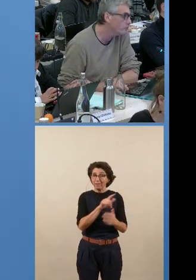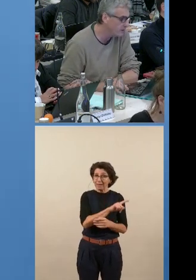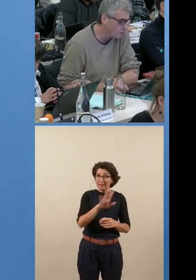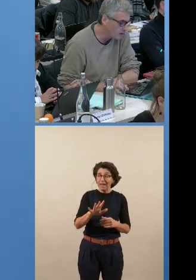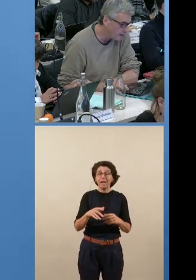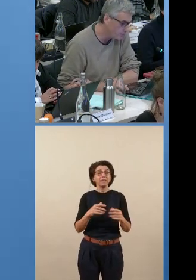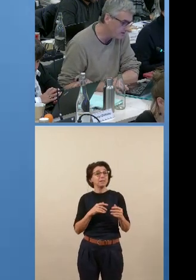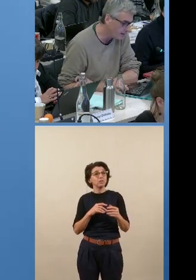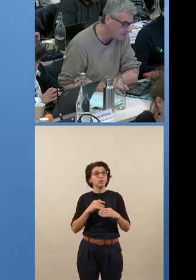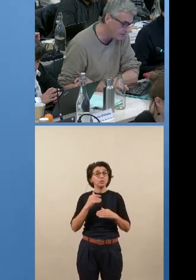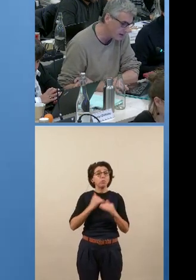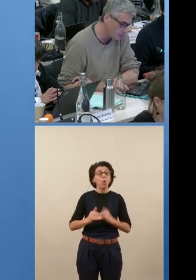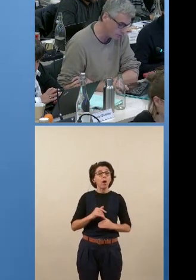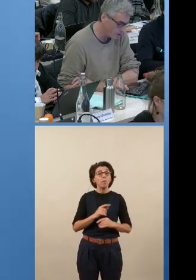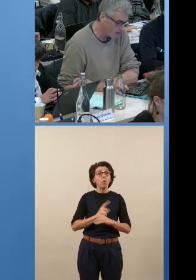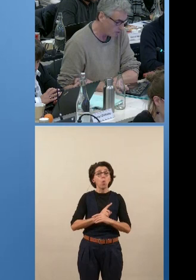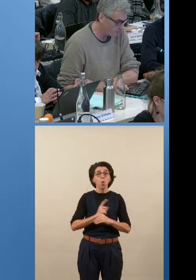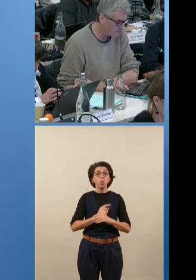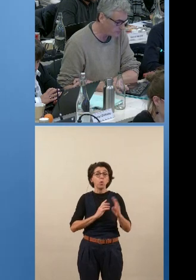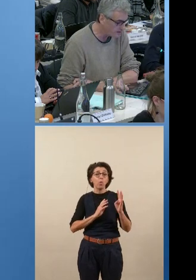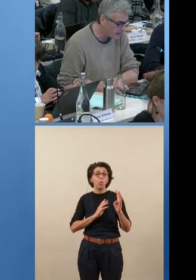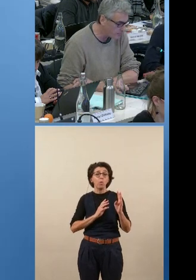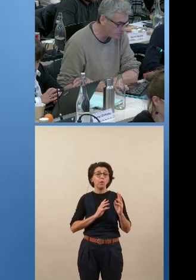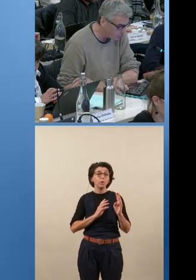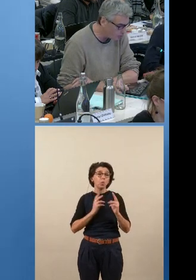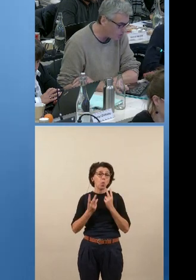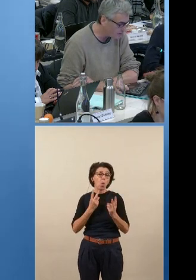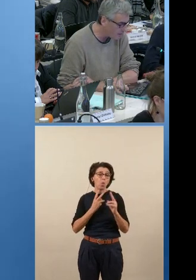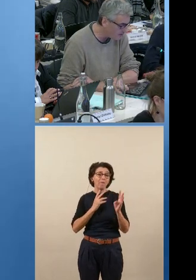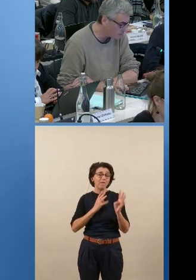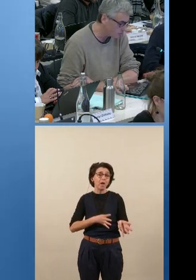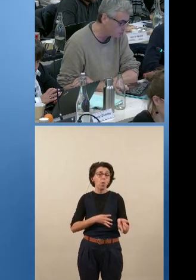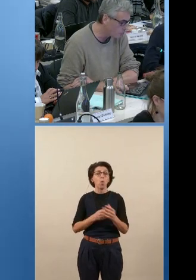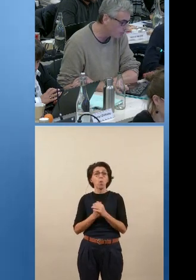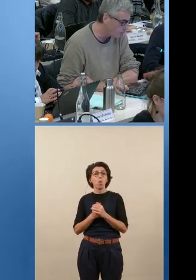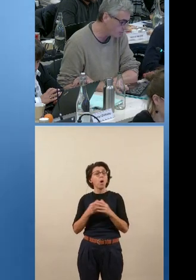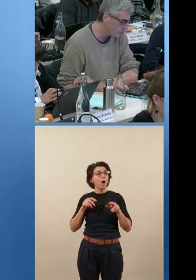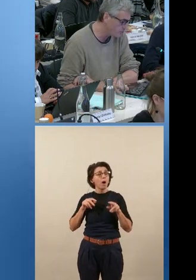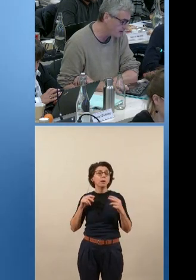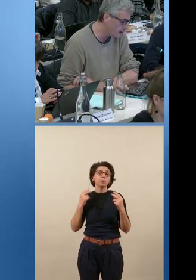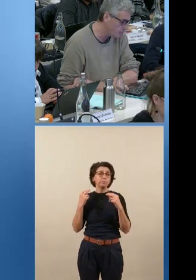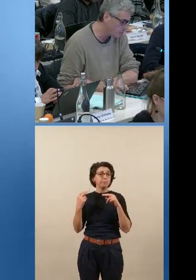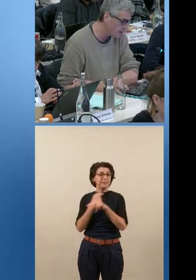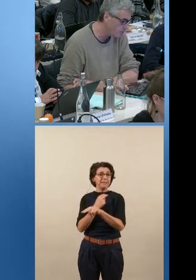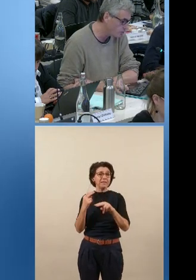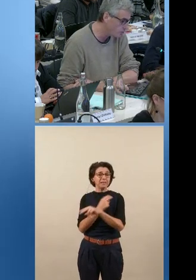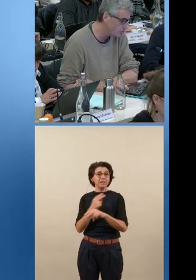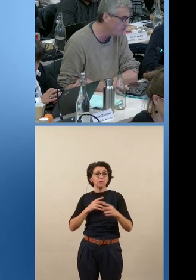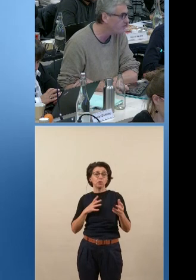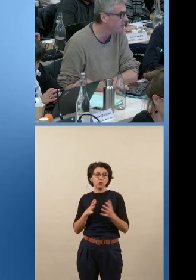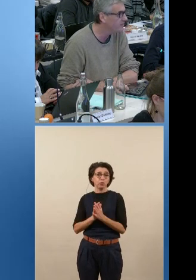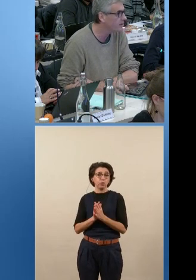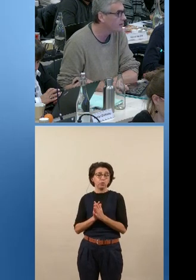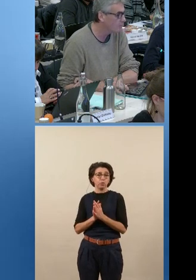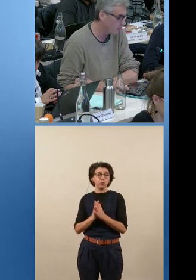chronovélo et bidirectionnel piste cyclable structurante avec de nombreux chantiers et études de